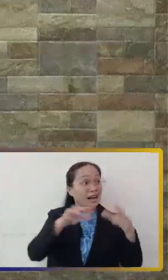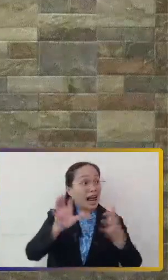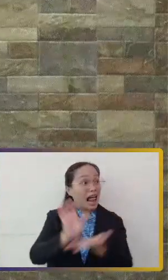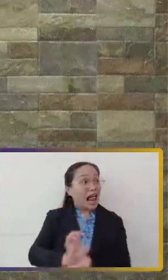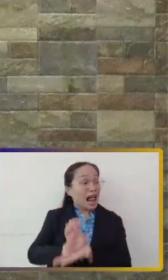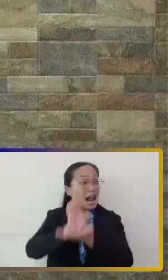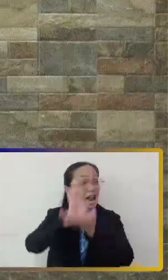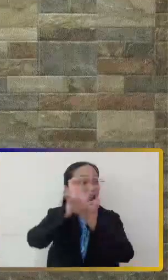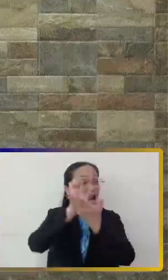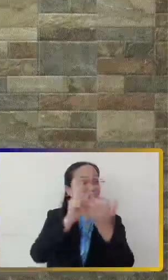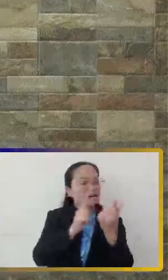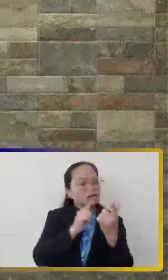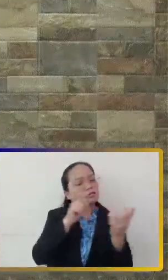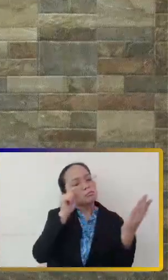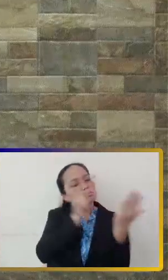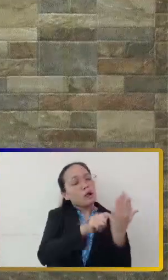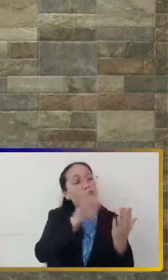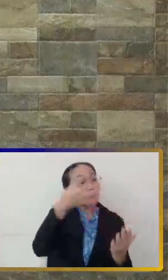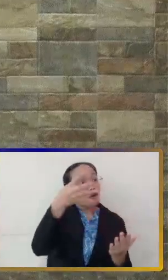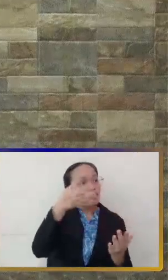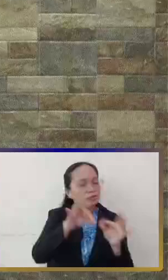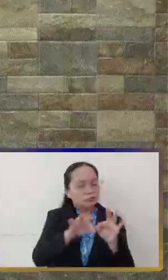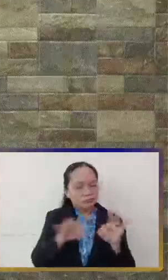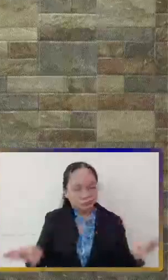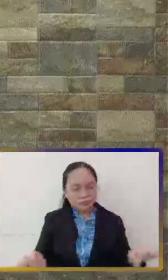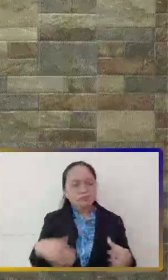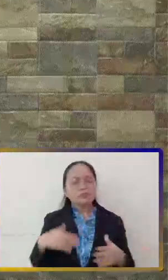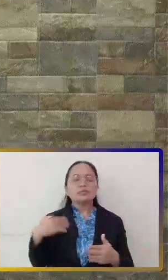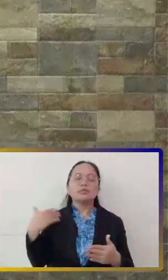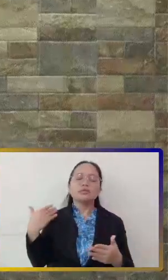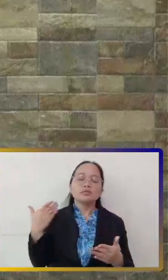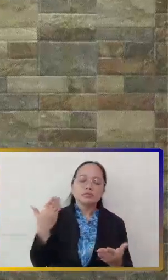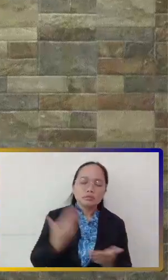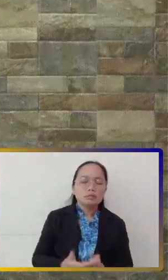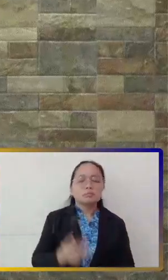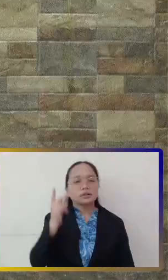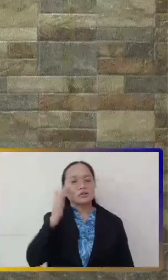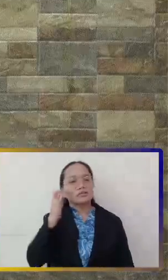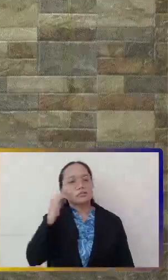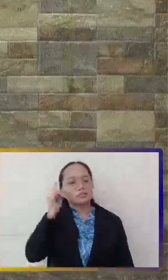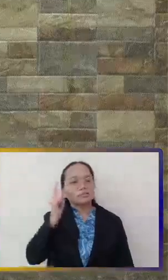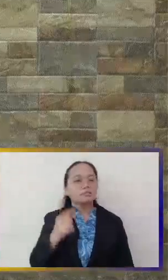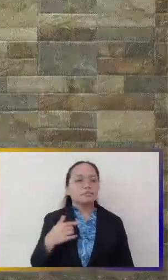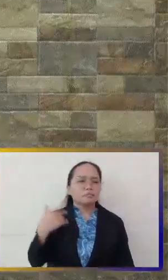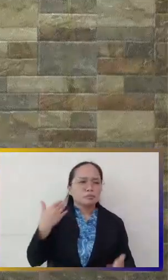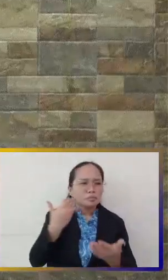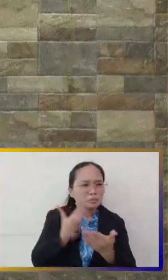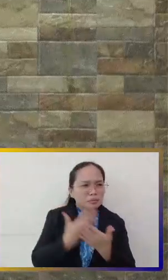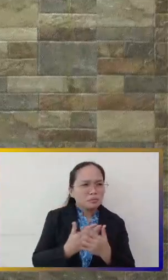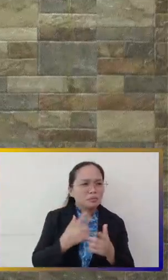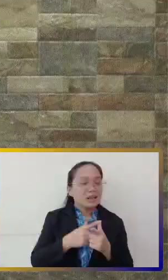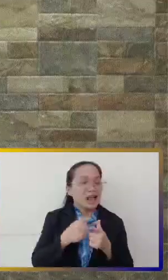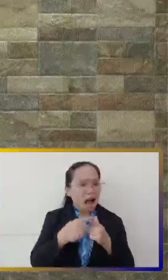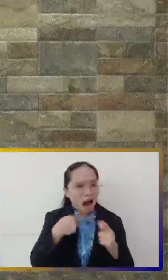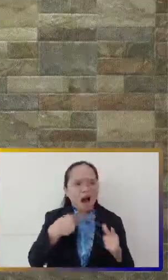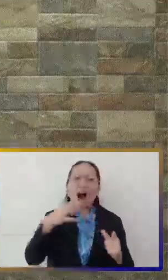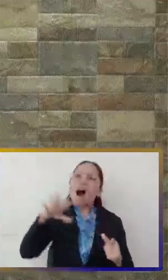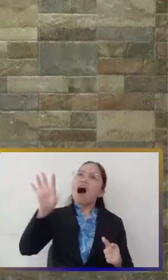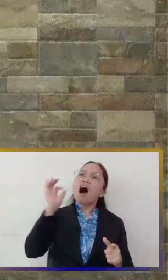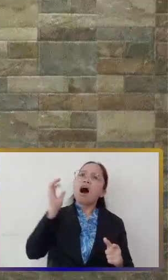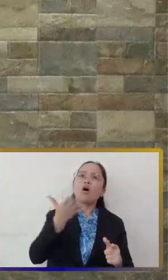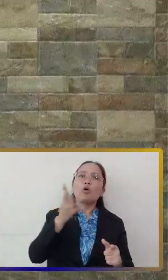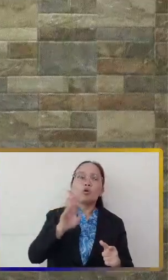floor. Okay? Now, punta na ako. Nakita ko na yung Utel